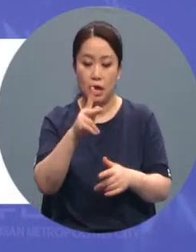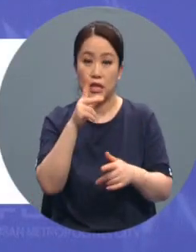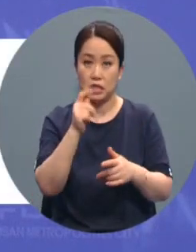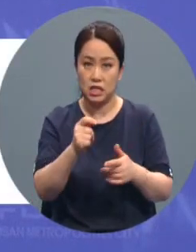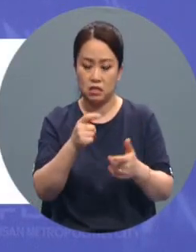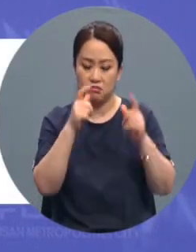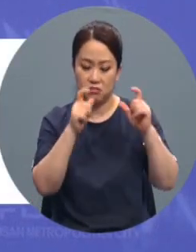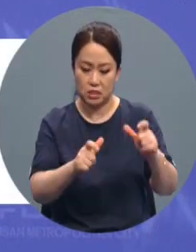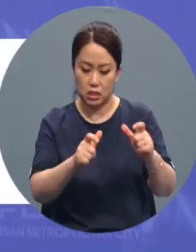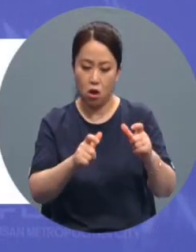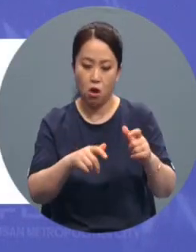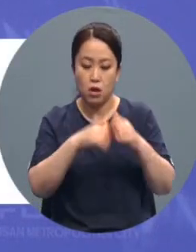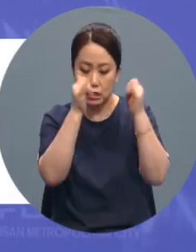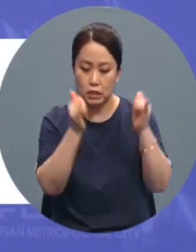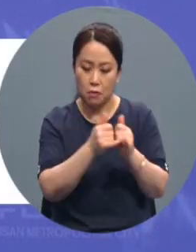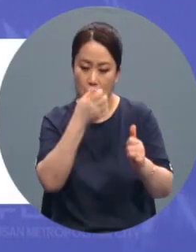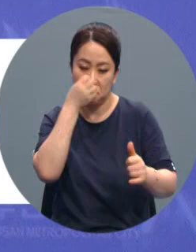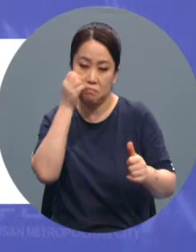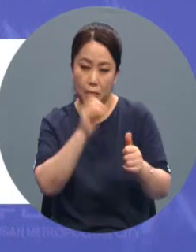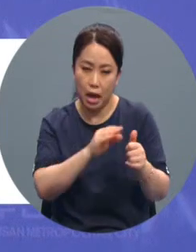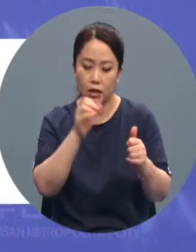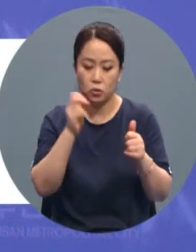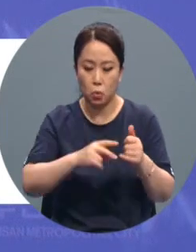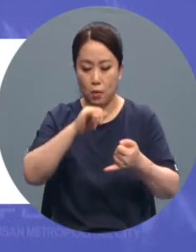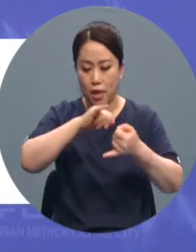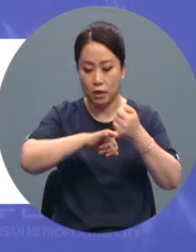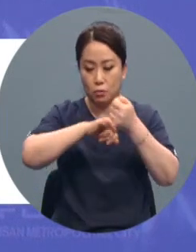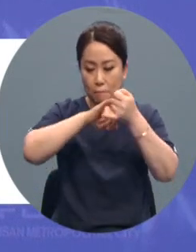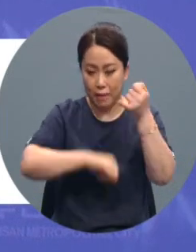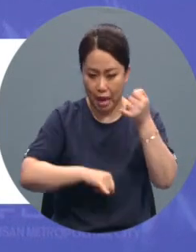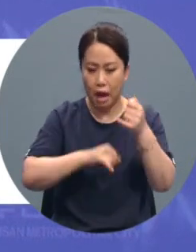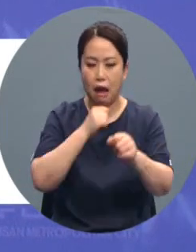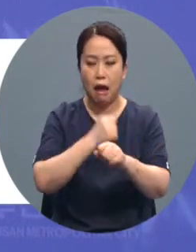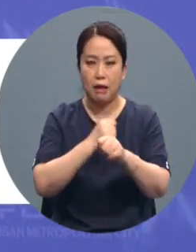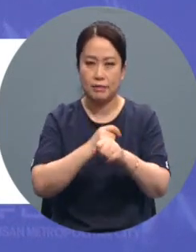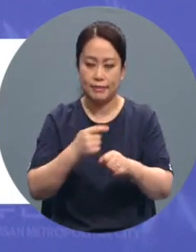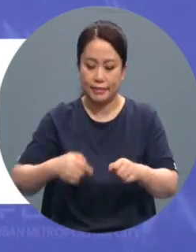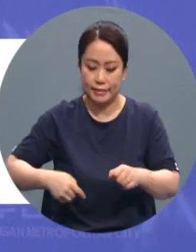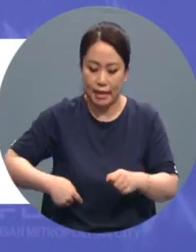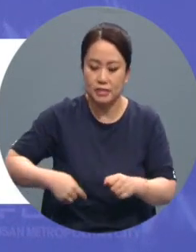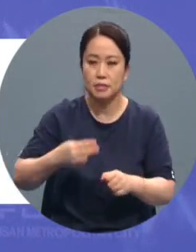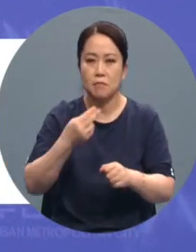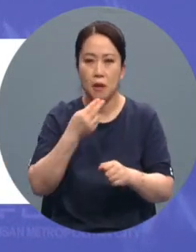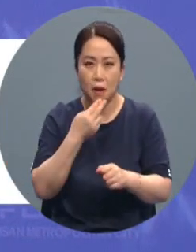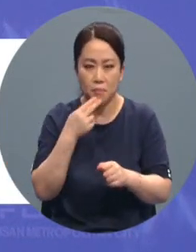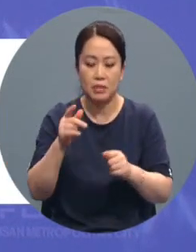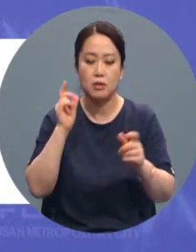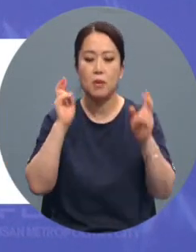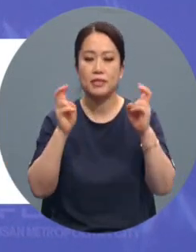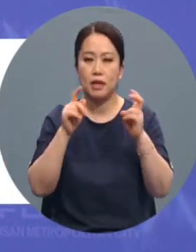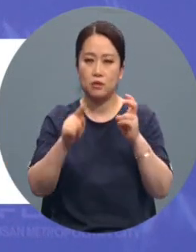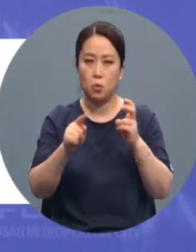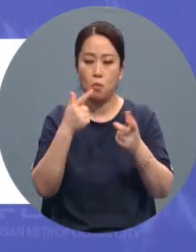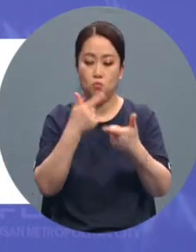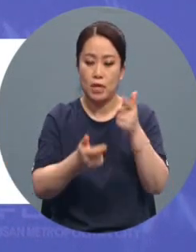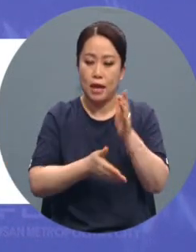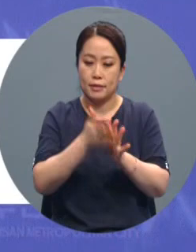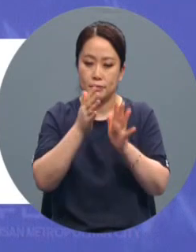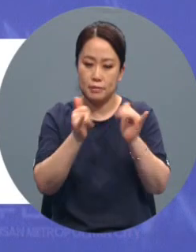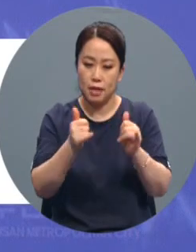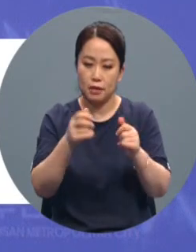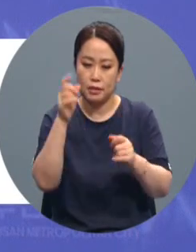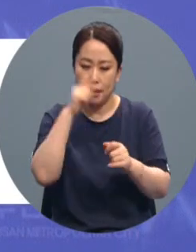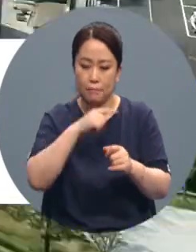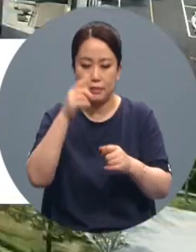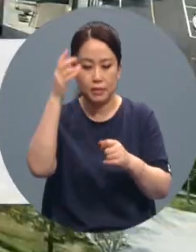지역 사회와의 약속을 저버린 비도덕적이고 비양심적 기업으로 부산 시민들의 기억에 오래오래